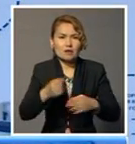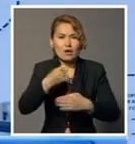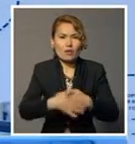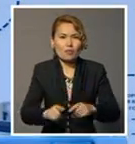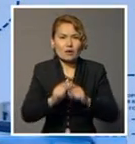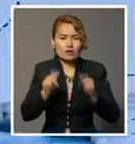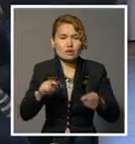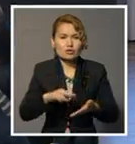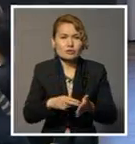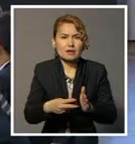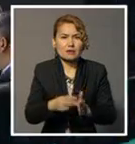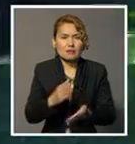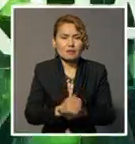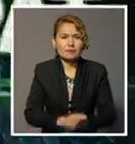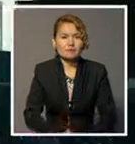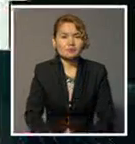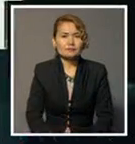ашу жоспарда бар.